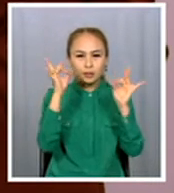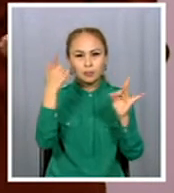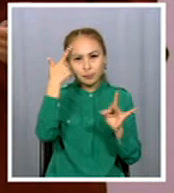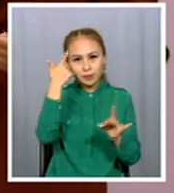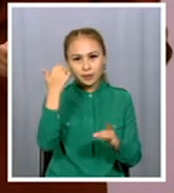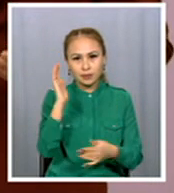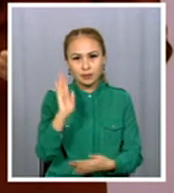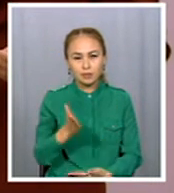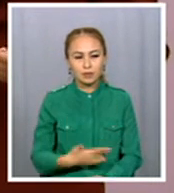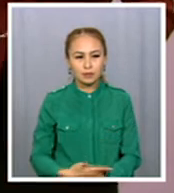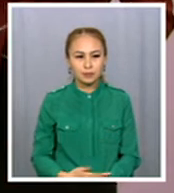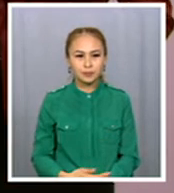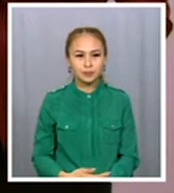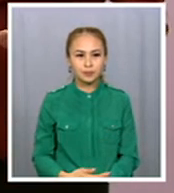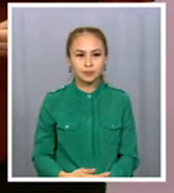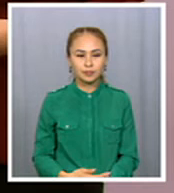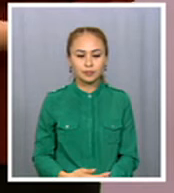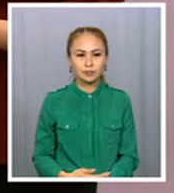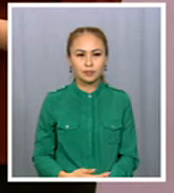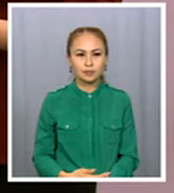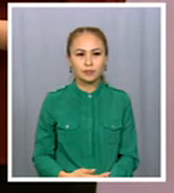шығаратынын білесіңдер.